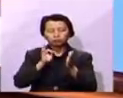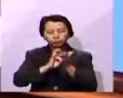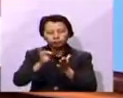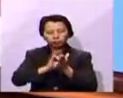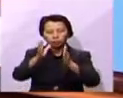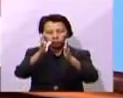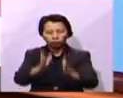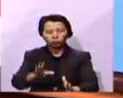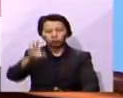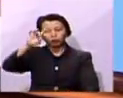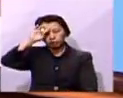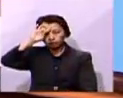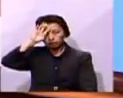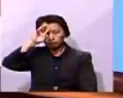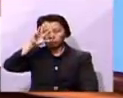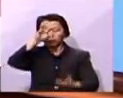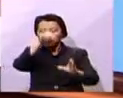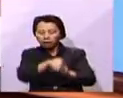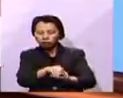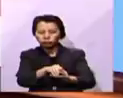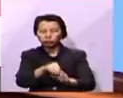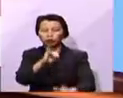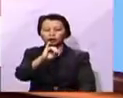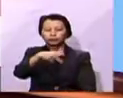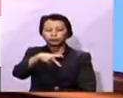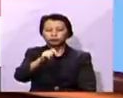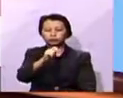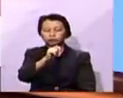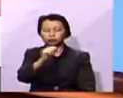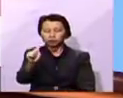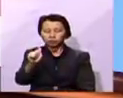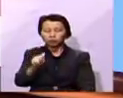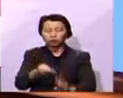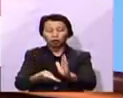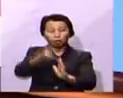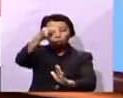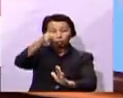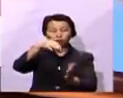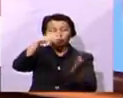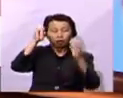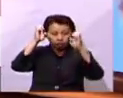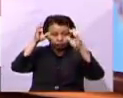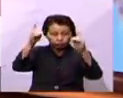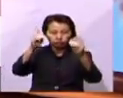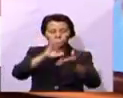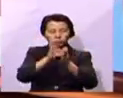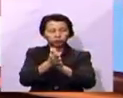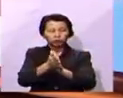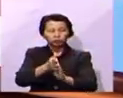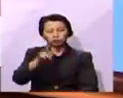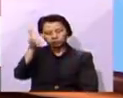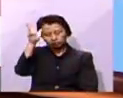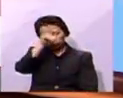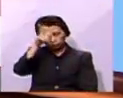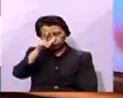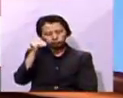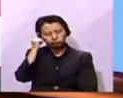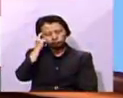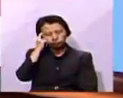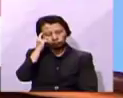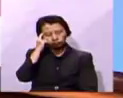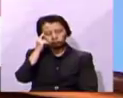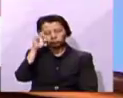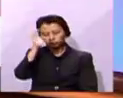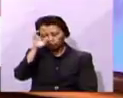kaum India di IPTA in higher education? So the government is currently looking, kita sedang